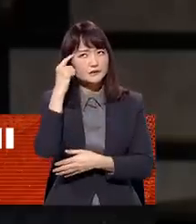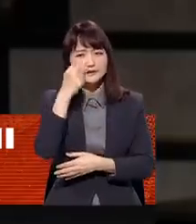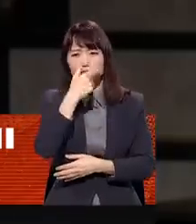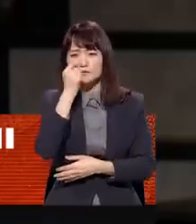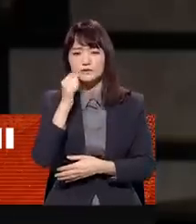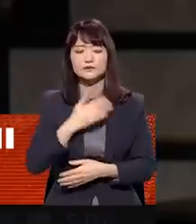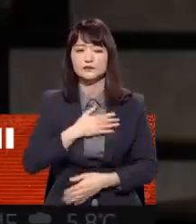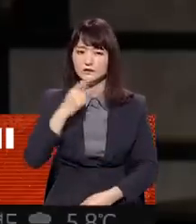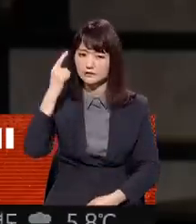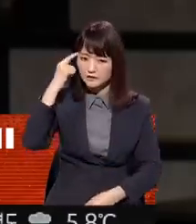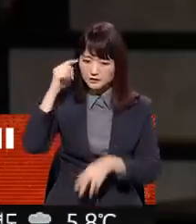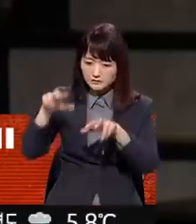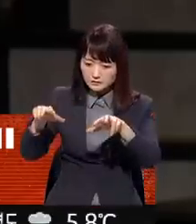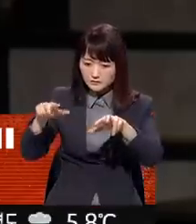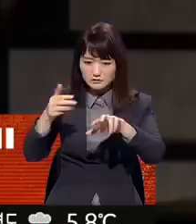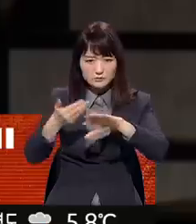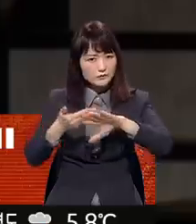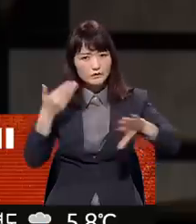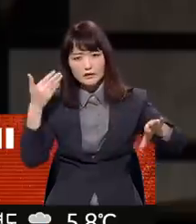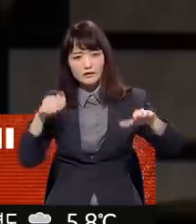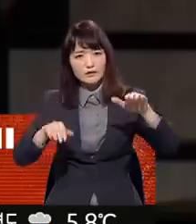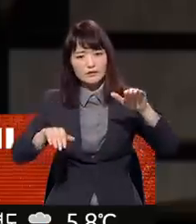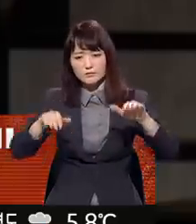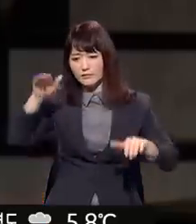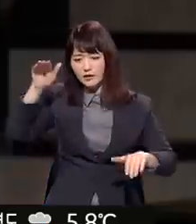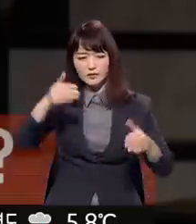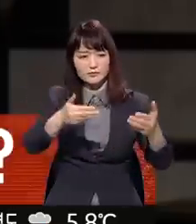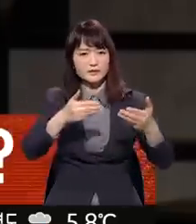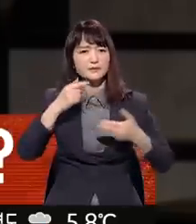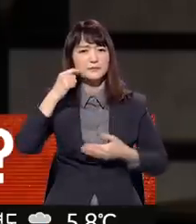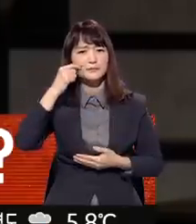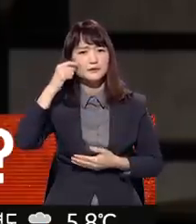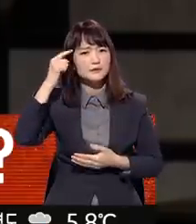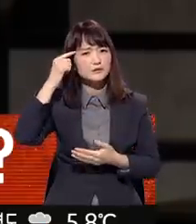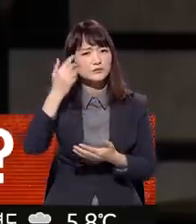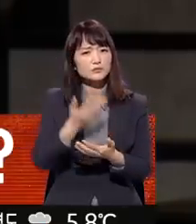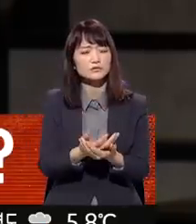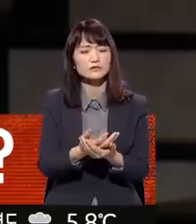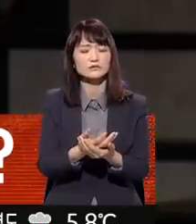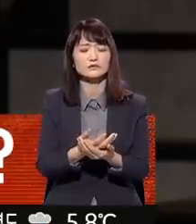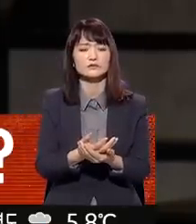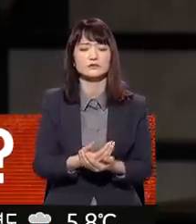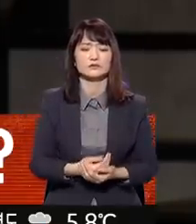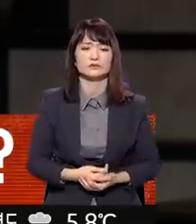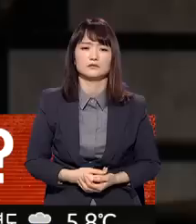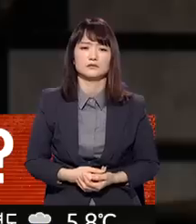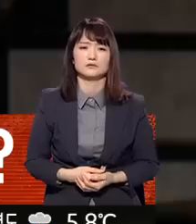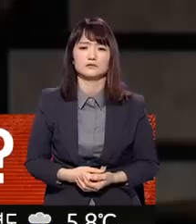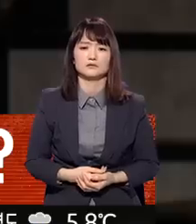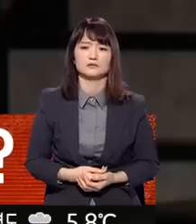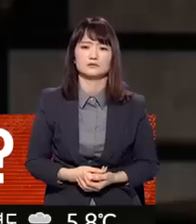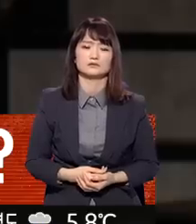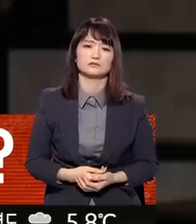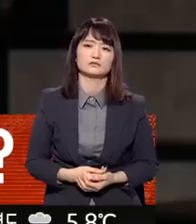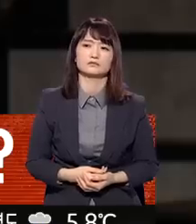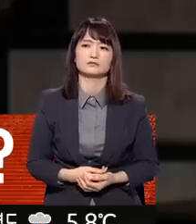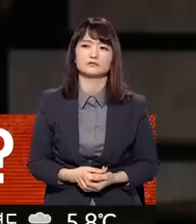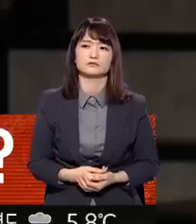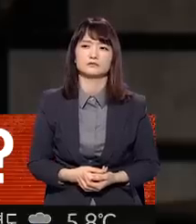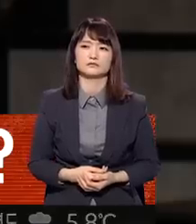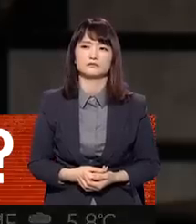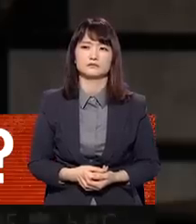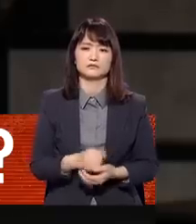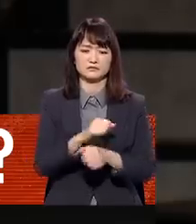내가 생각한 것과 현실이 너무 이제 차이가 있으니까 이걸 받아들일 수 없는 정도의 충격인지 뭐 이런지는 모르겠습니다. 참 넓은